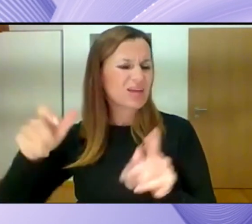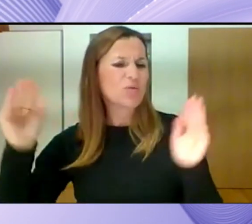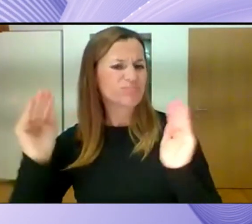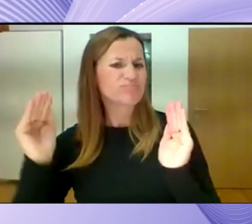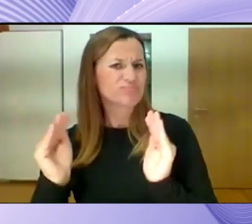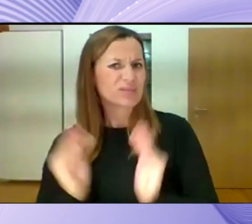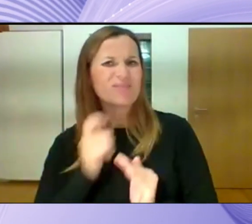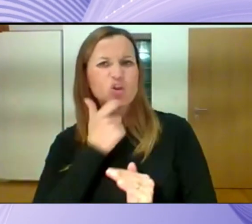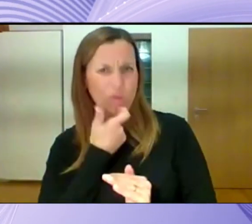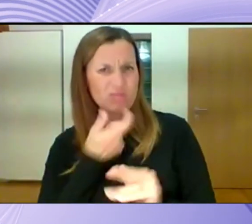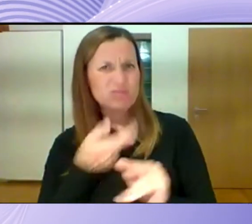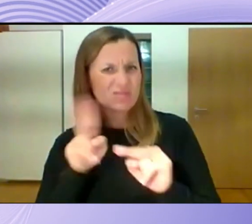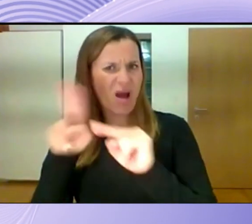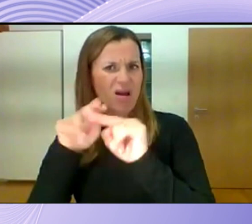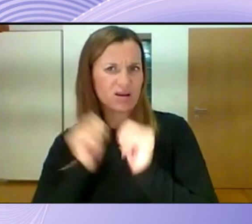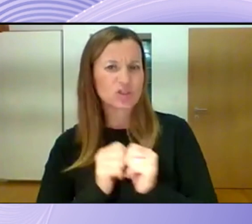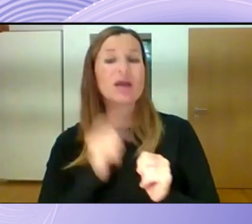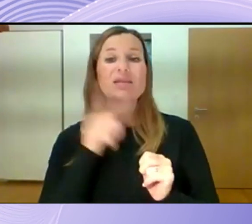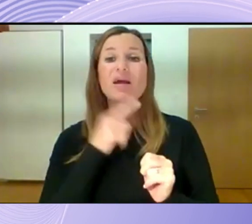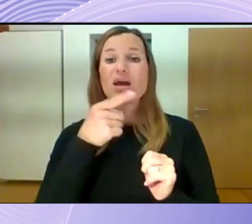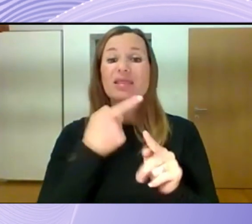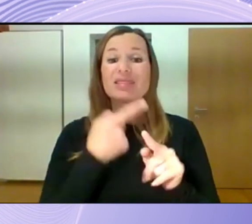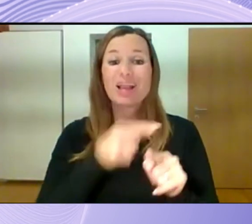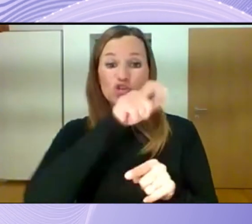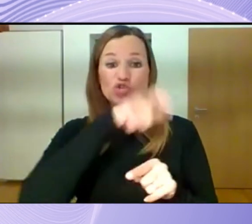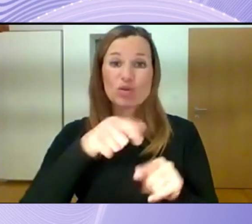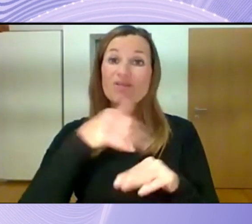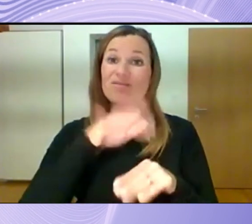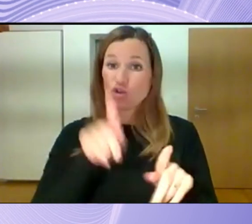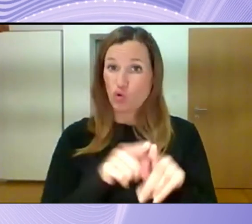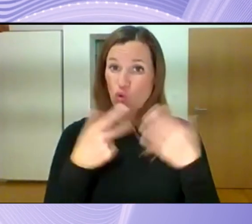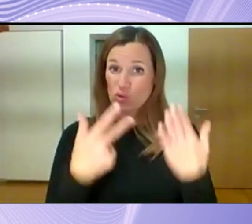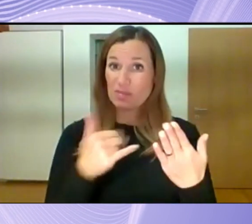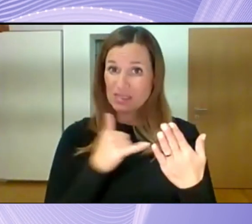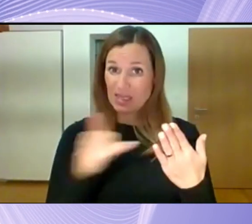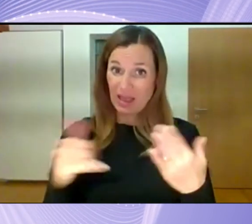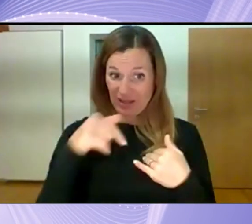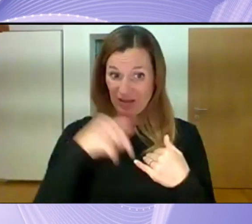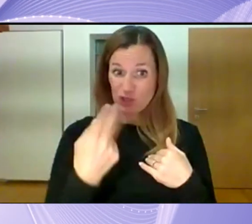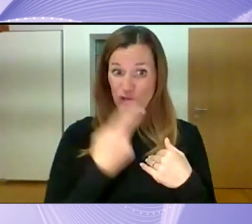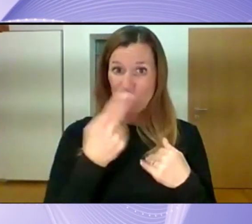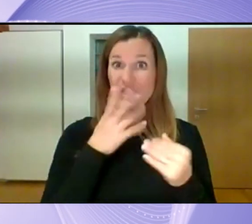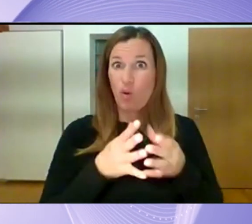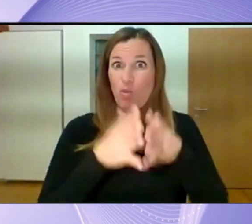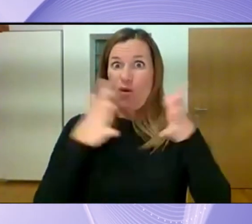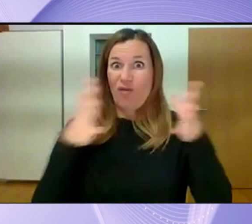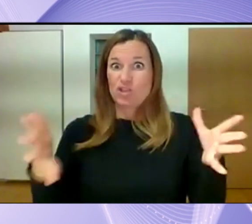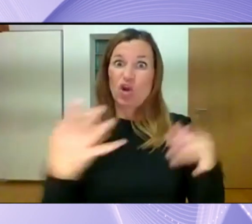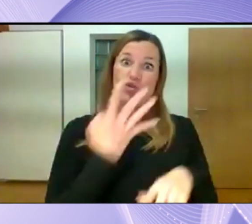po podatkih se bo delež ljudi nad 80 let v Sloveniji povečal iz 4,5 na